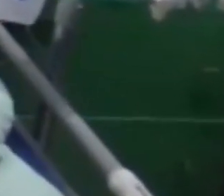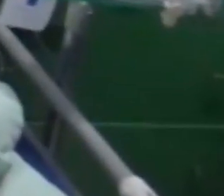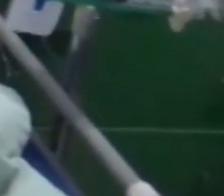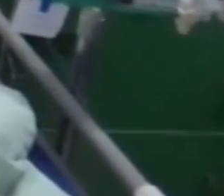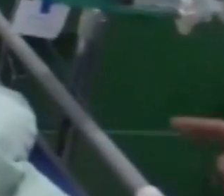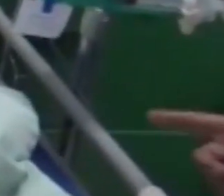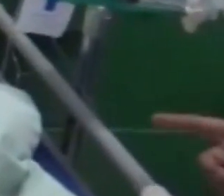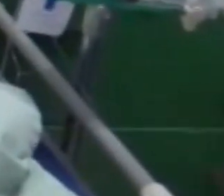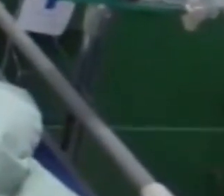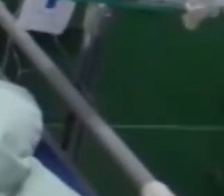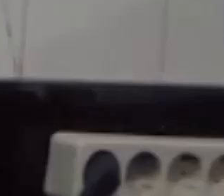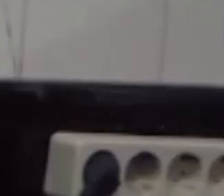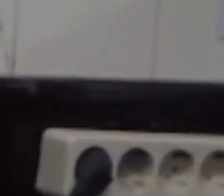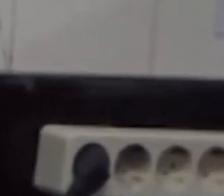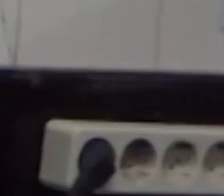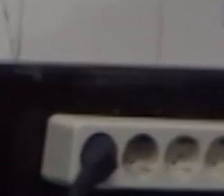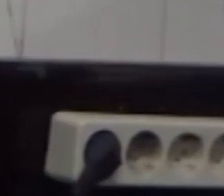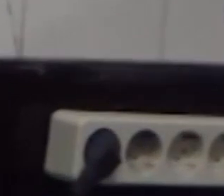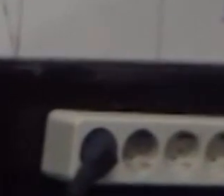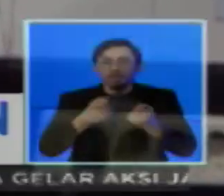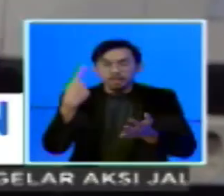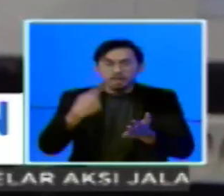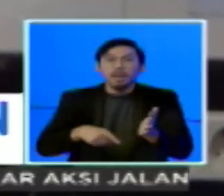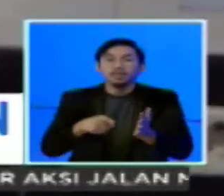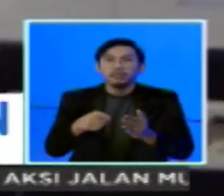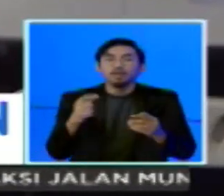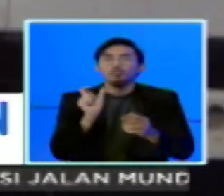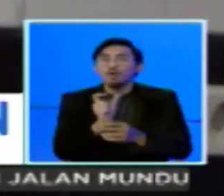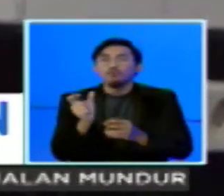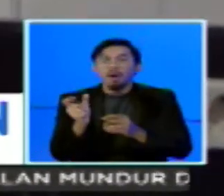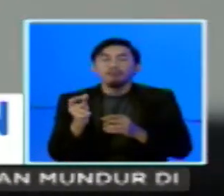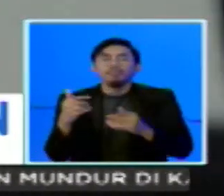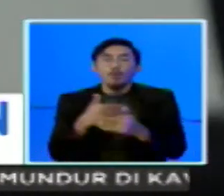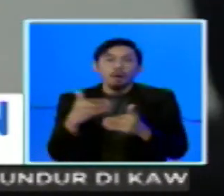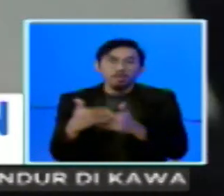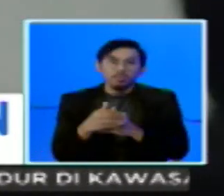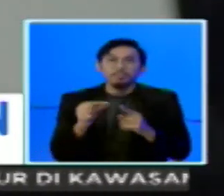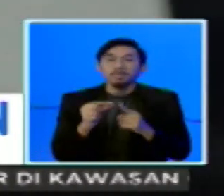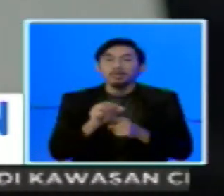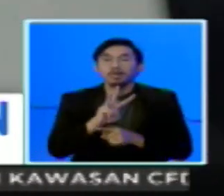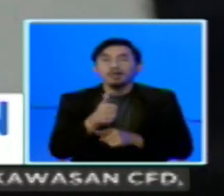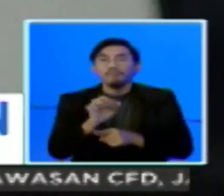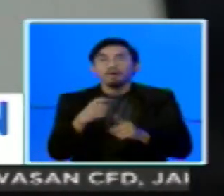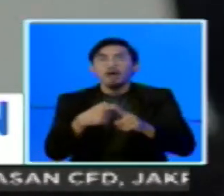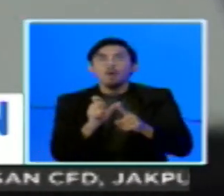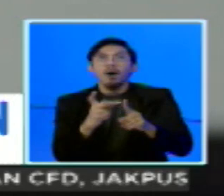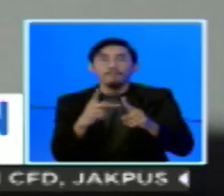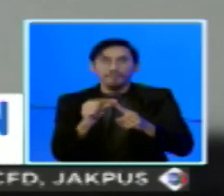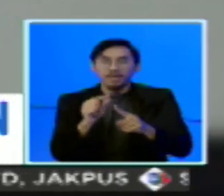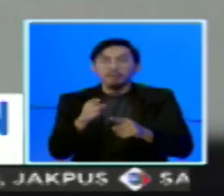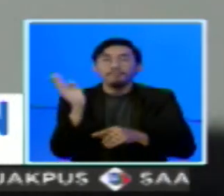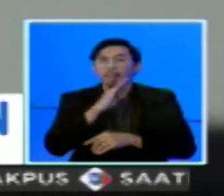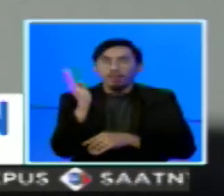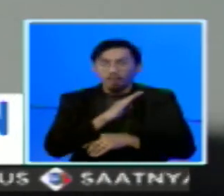mengatakan sopir barakuda dikenakan sanksi UU Lalu Lintas Pasal 360 KUHP karena dianggap melakukan kelalaian.